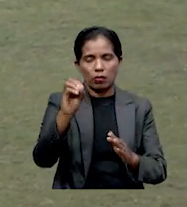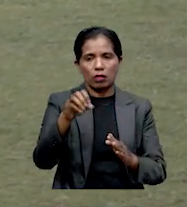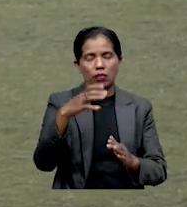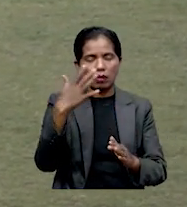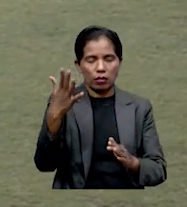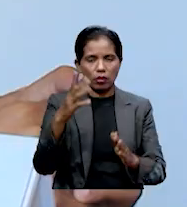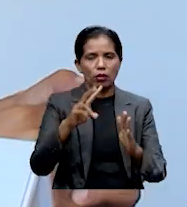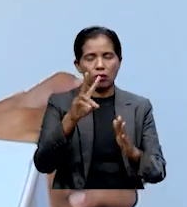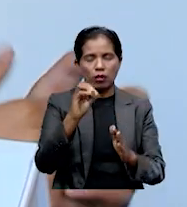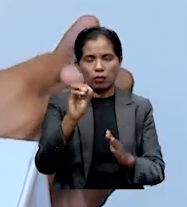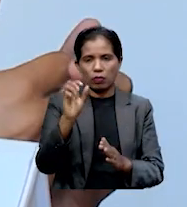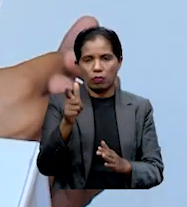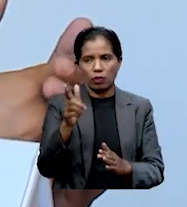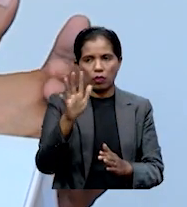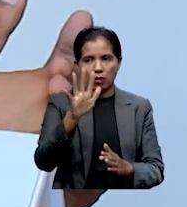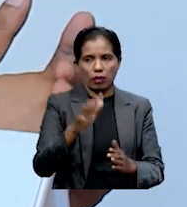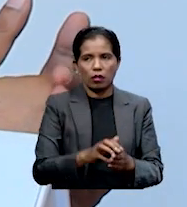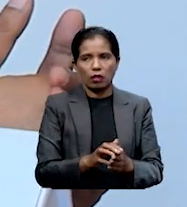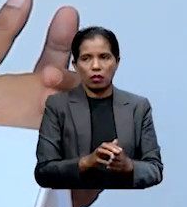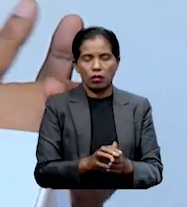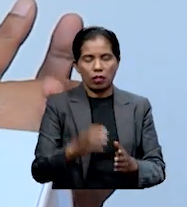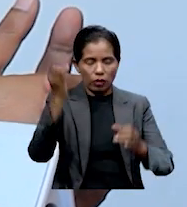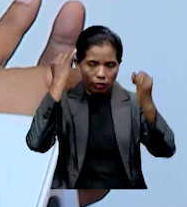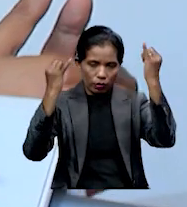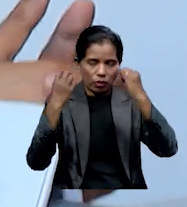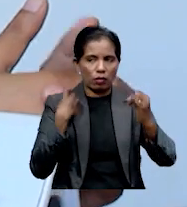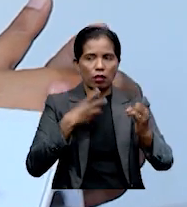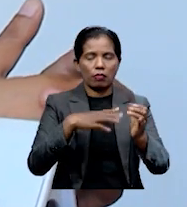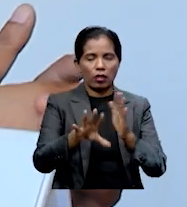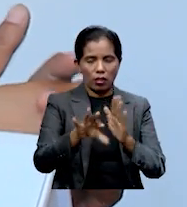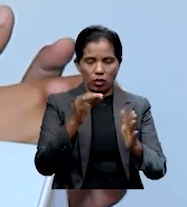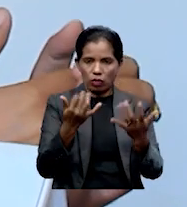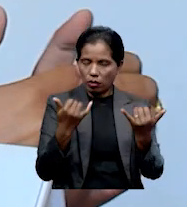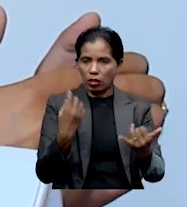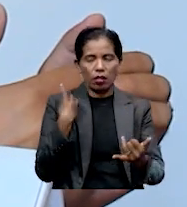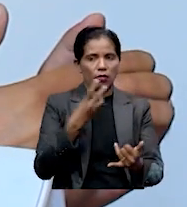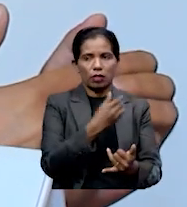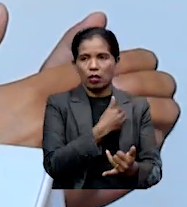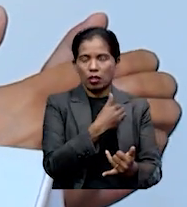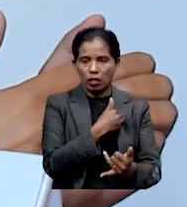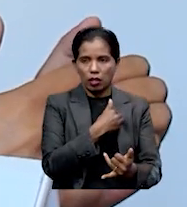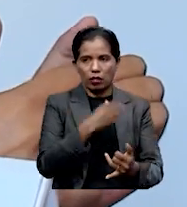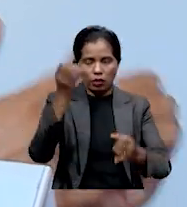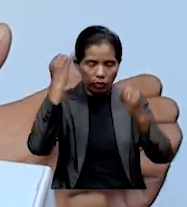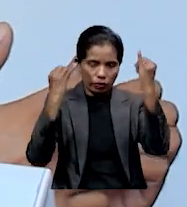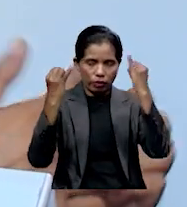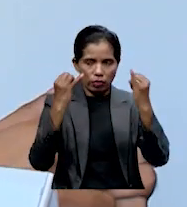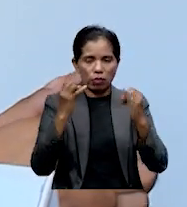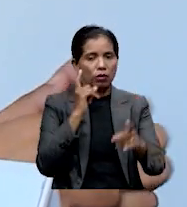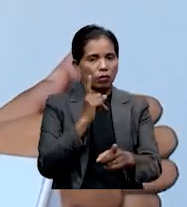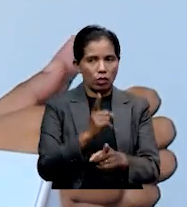ruanulu racing idam. Buat nebe mak informasau nebe mak kami hitung te agora kami sedau kagetan kami sedau hitung informasau